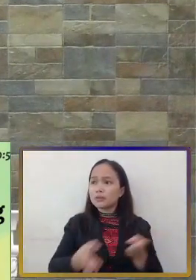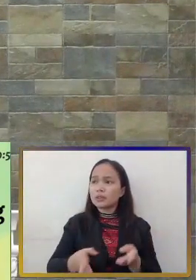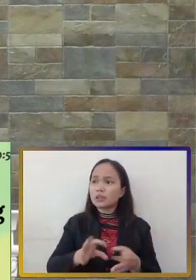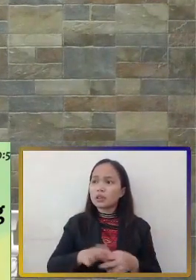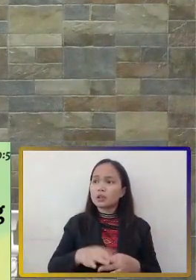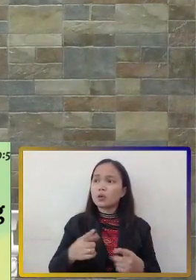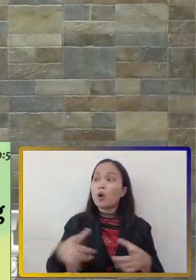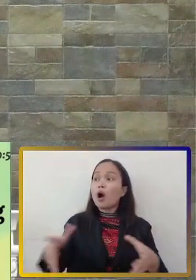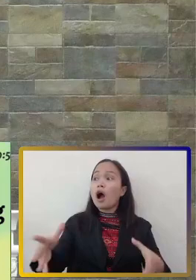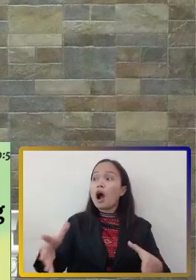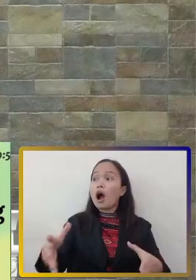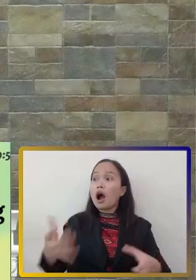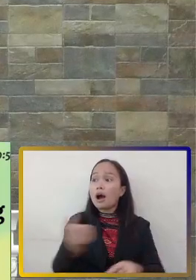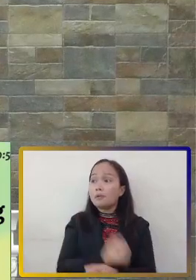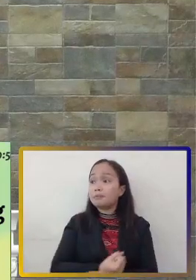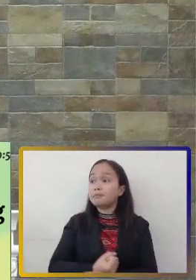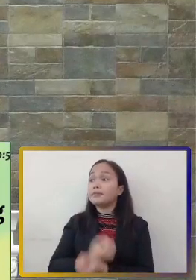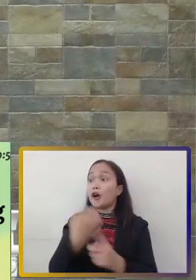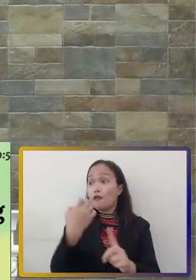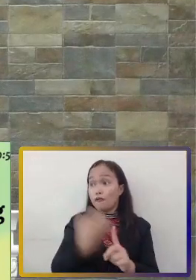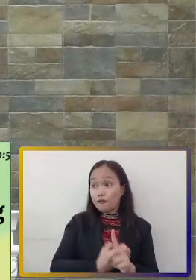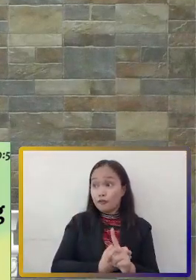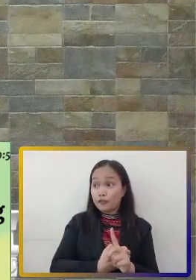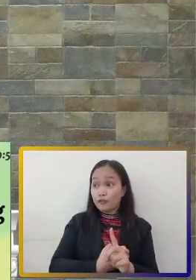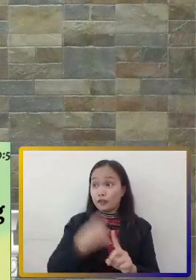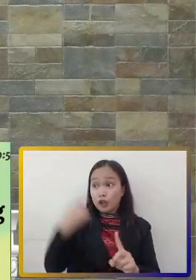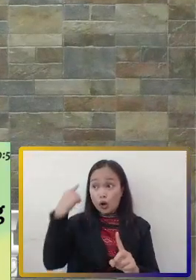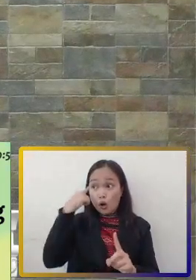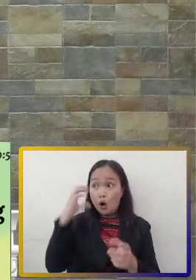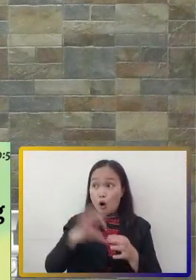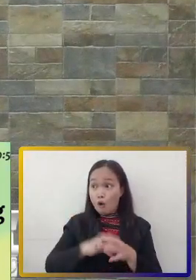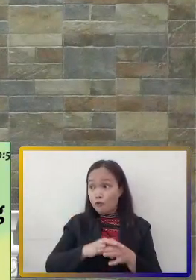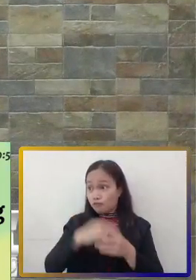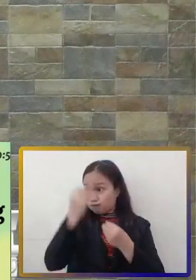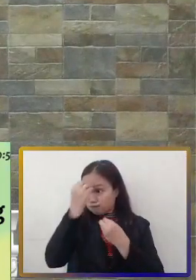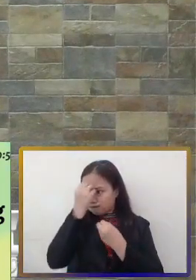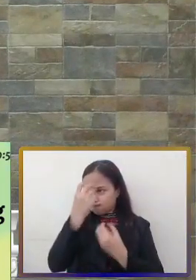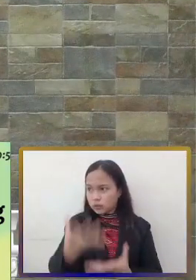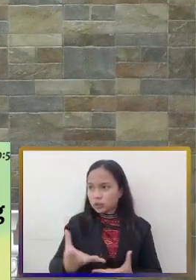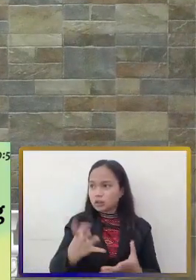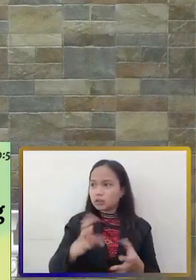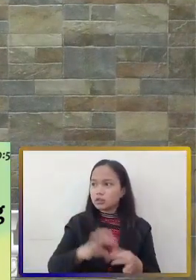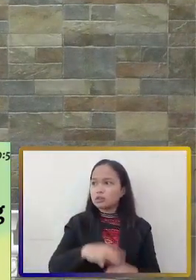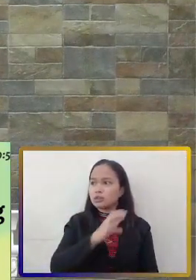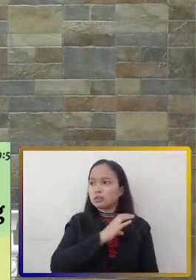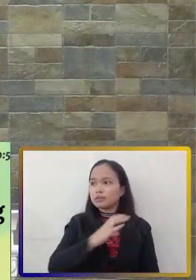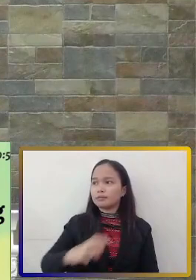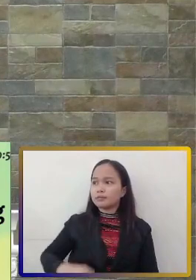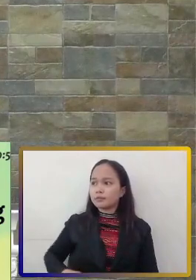every thought to the obedience of Christ. Now,